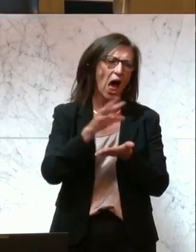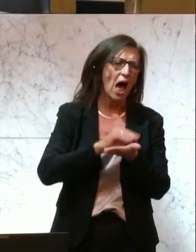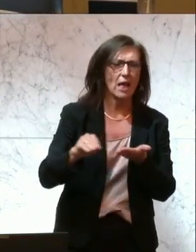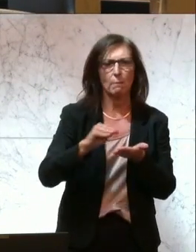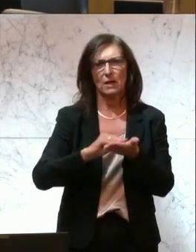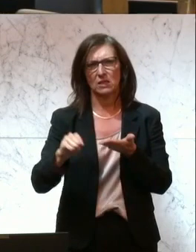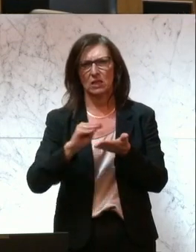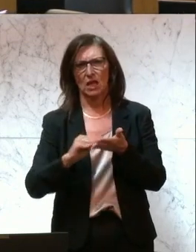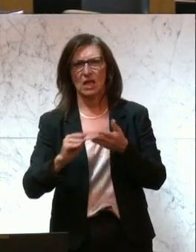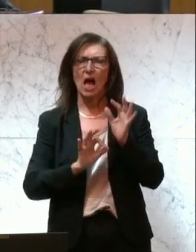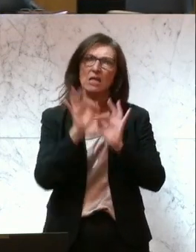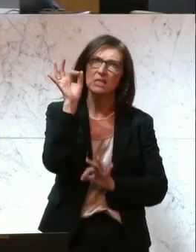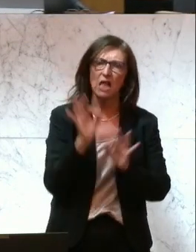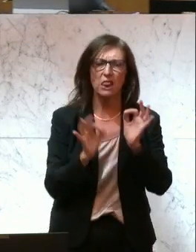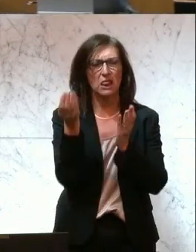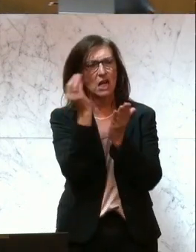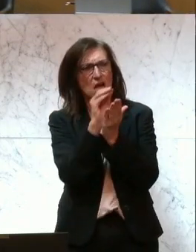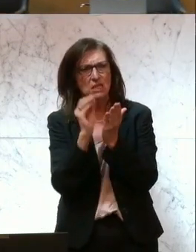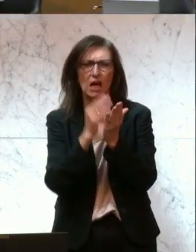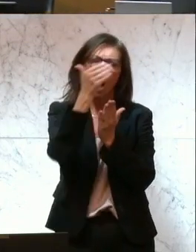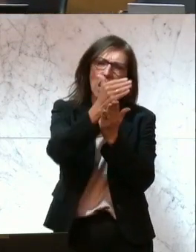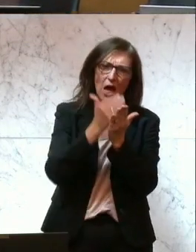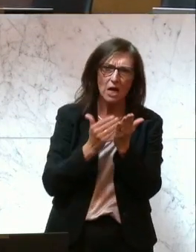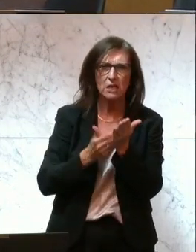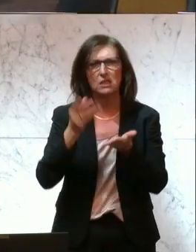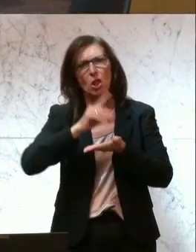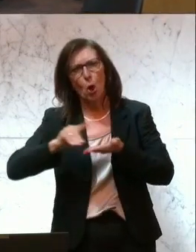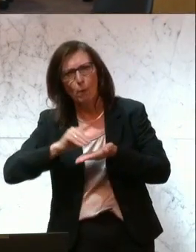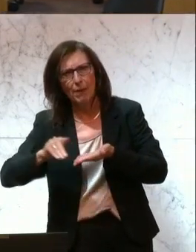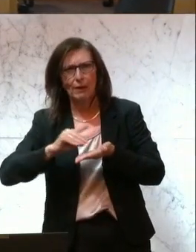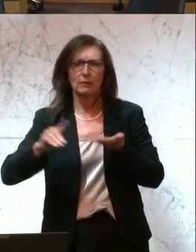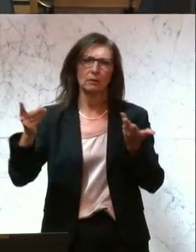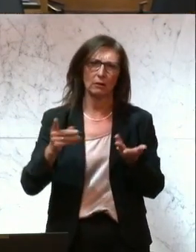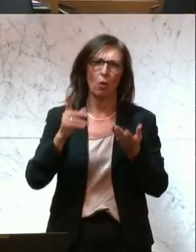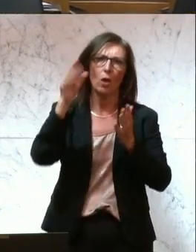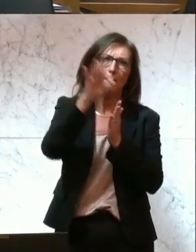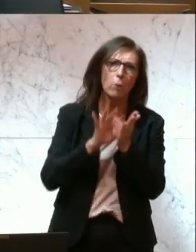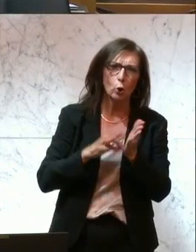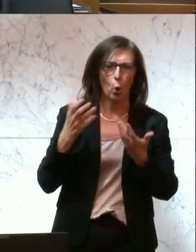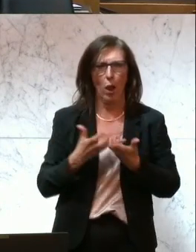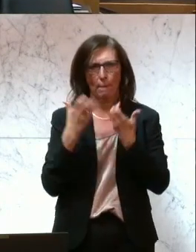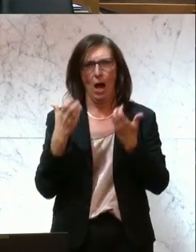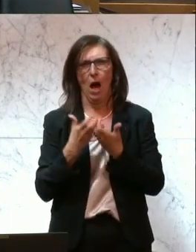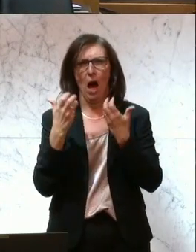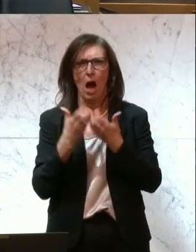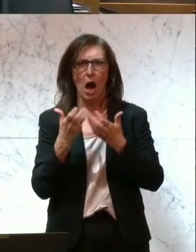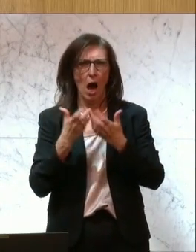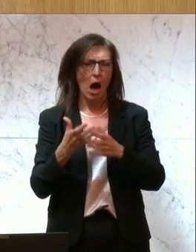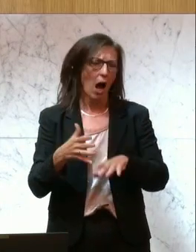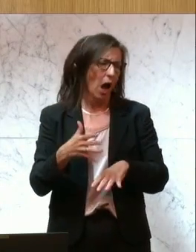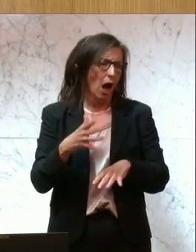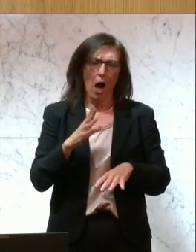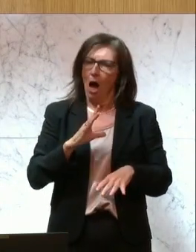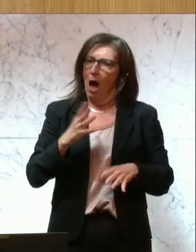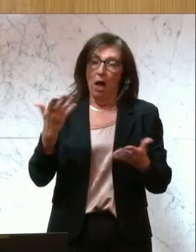das Führen von Statistiken, das Führen von Listen, die Dokumentation, das Erstellen von Protokollen. Das ist erdrückend und ich komme